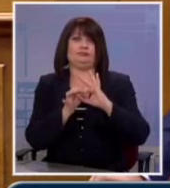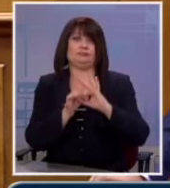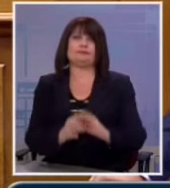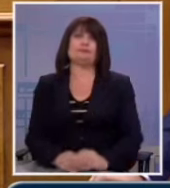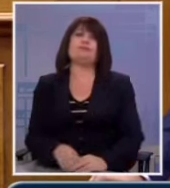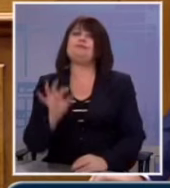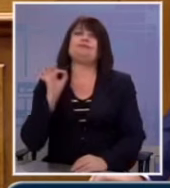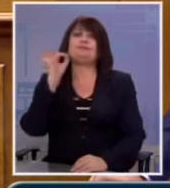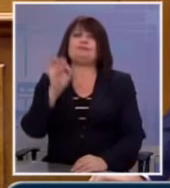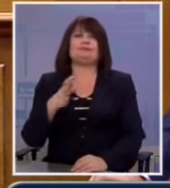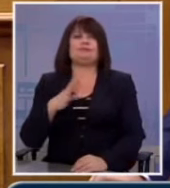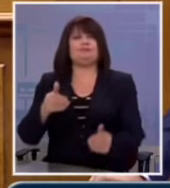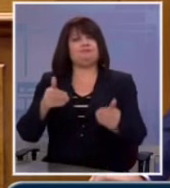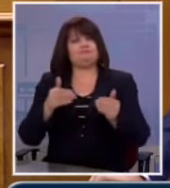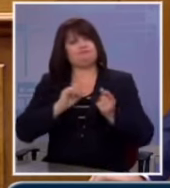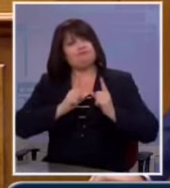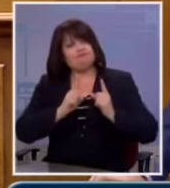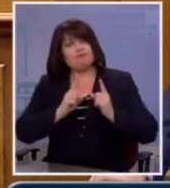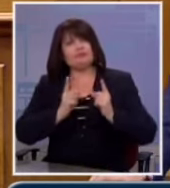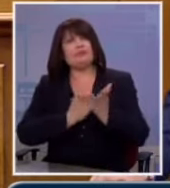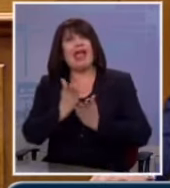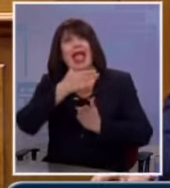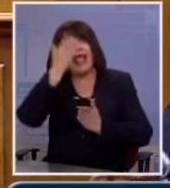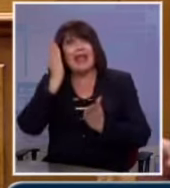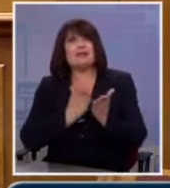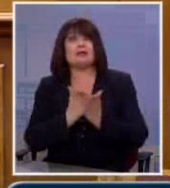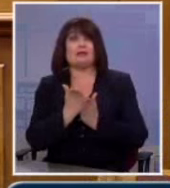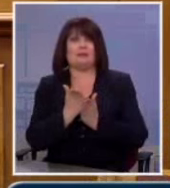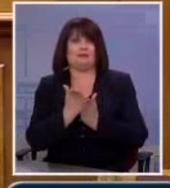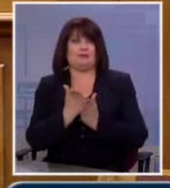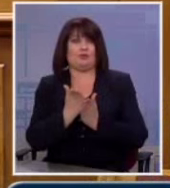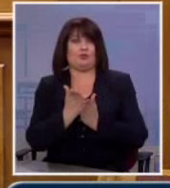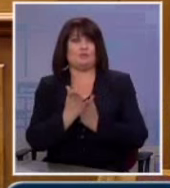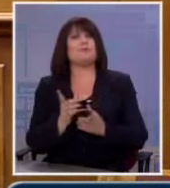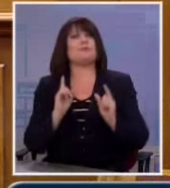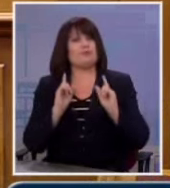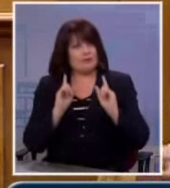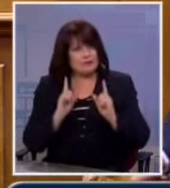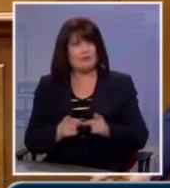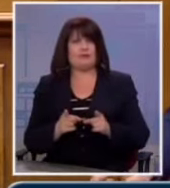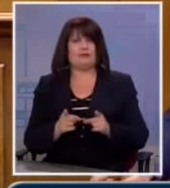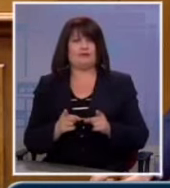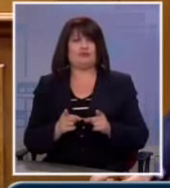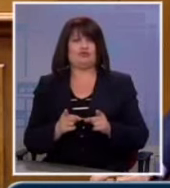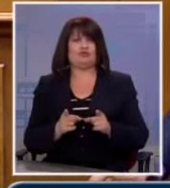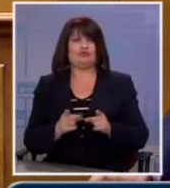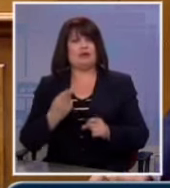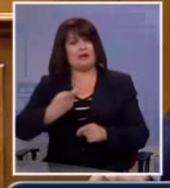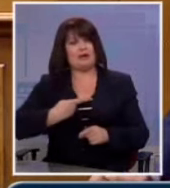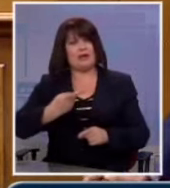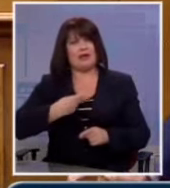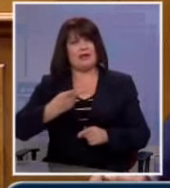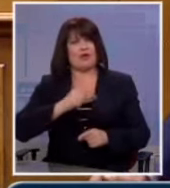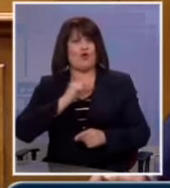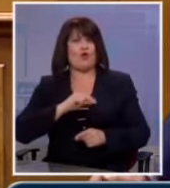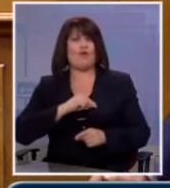Με στόχο έναν έντιμο συμβιβασμό, δηλαδή στο να καταλήξουμε σε μια αμοιβαία